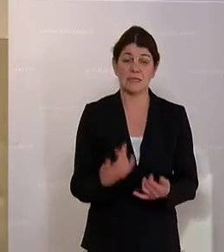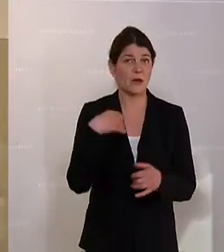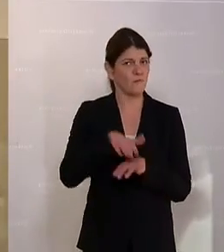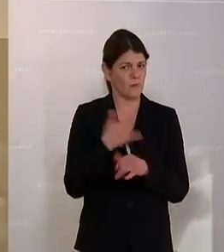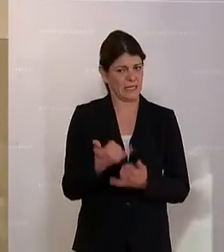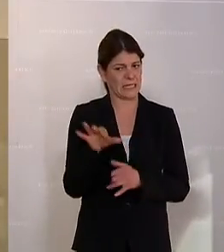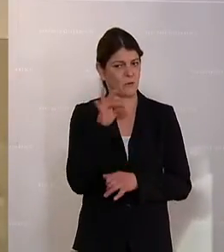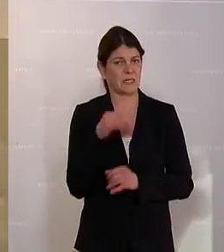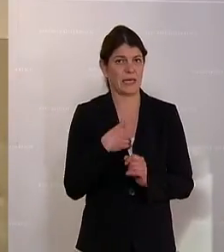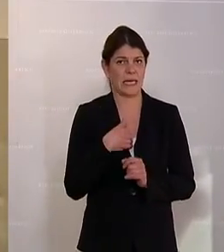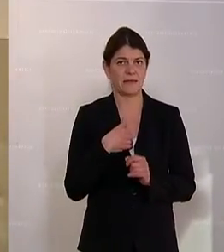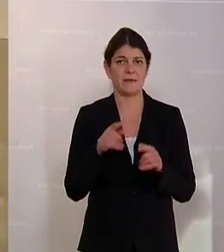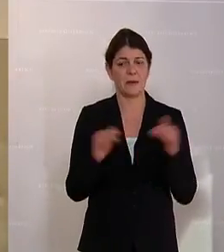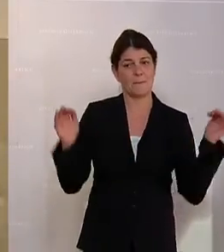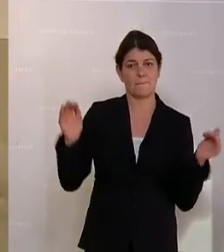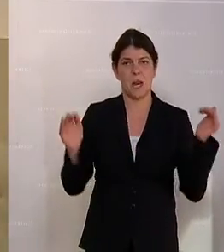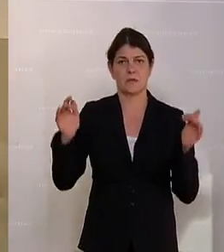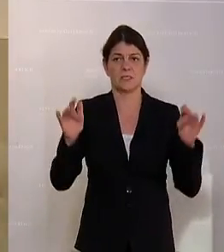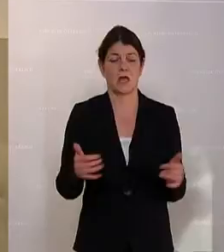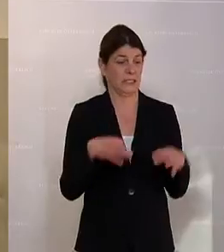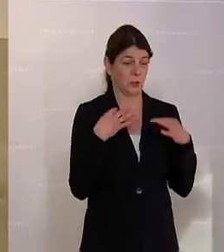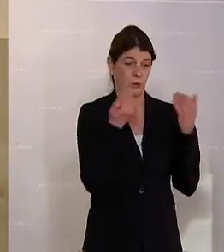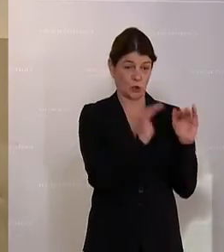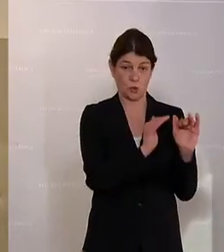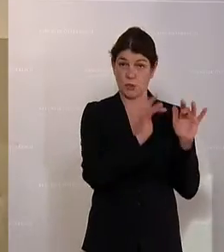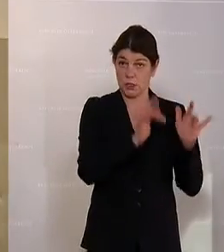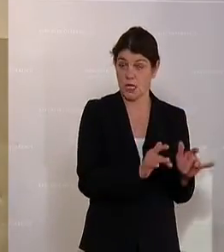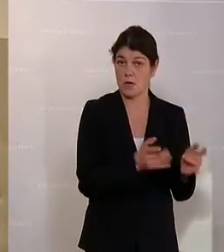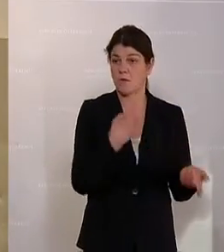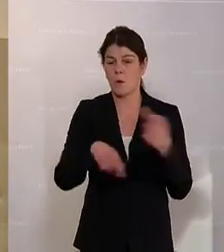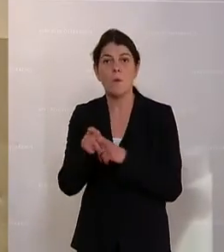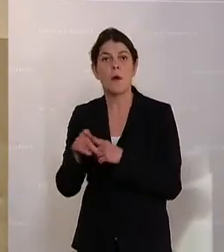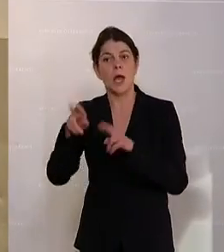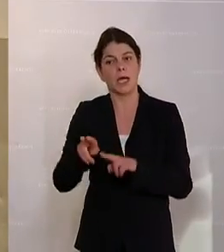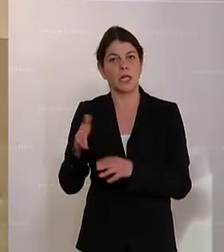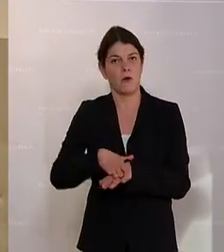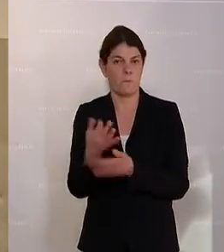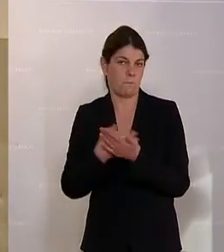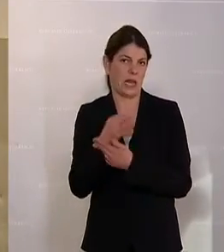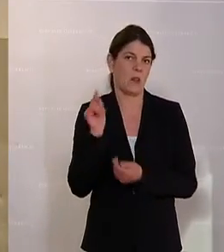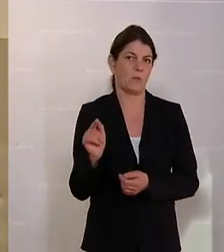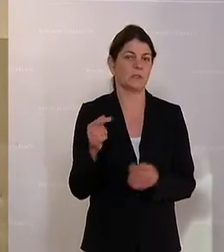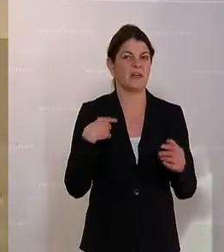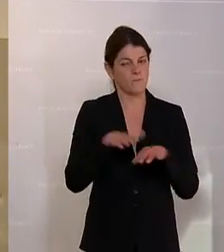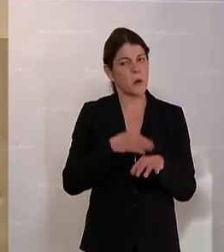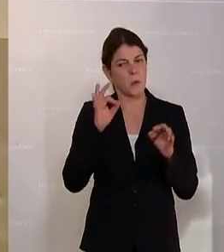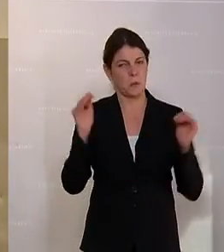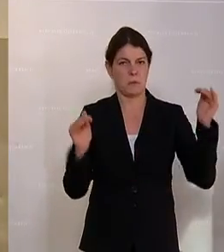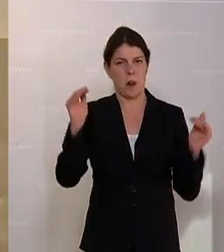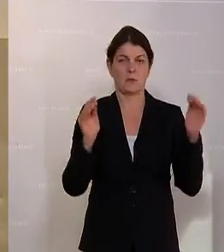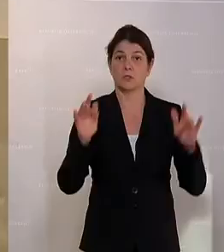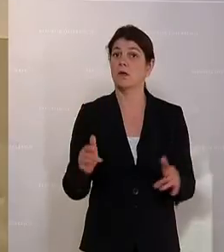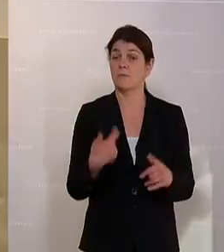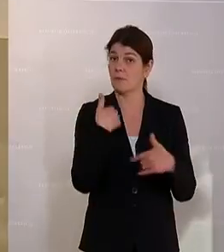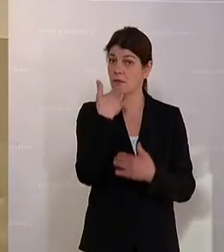haben, eine gewisse Balance zwischen dem Gesundheitsschutz auf der einen Seite und dem Recht auf Bildung gefunden zu haben. Ich